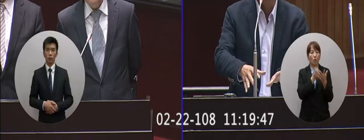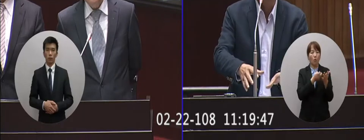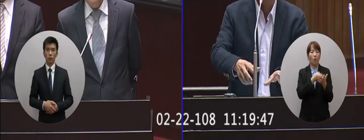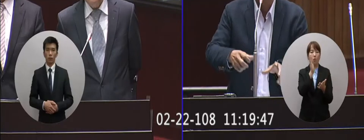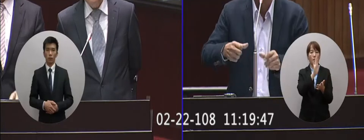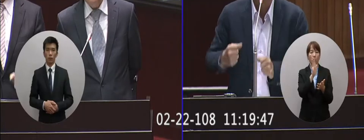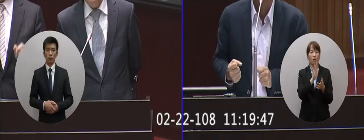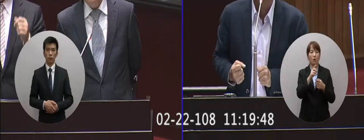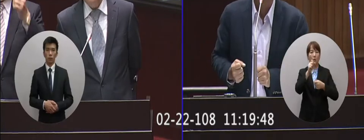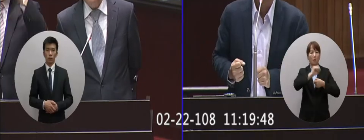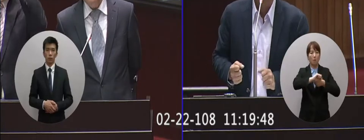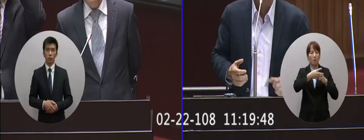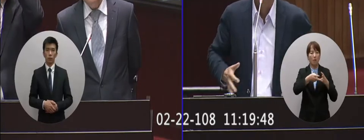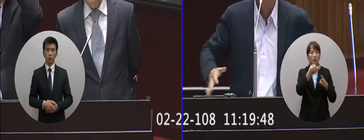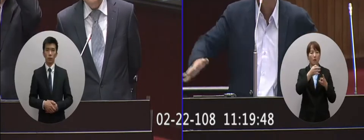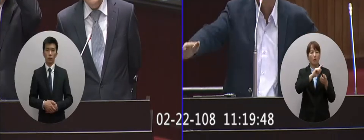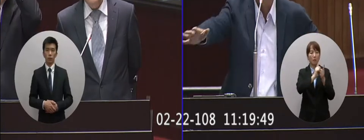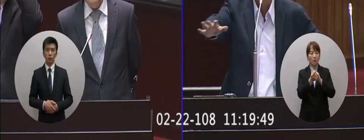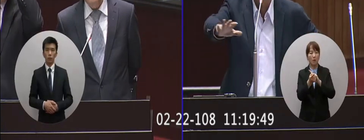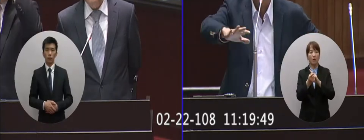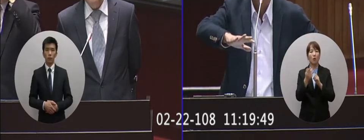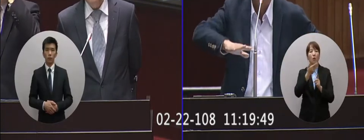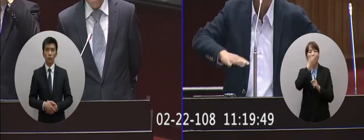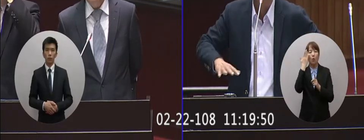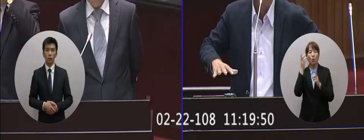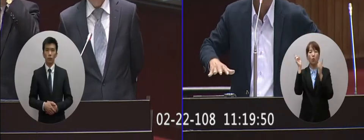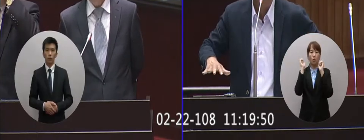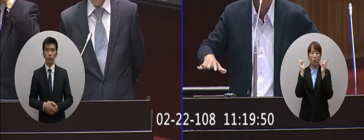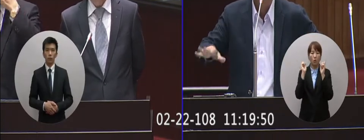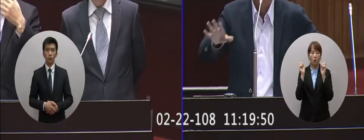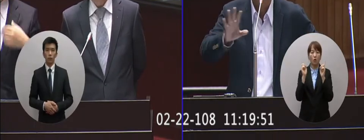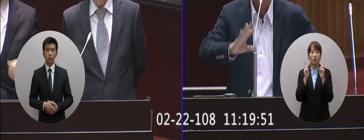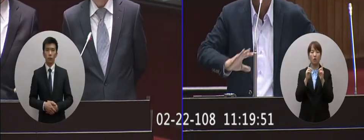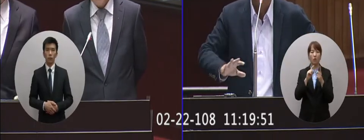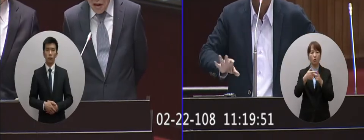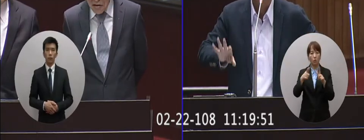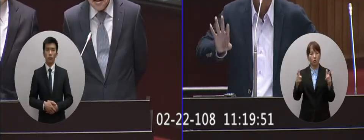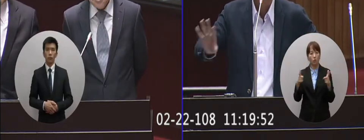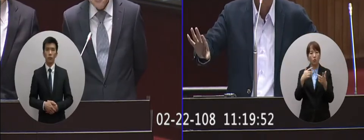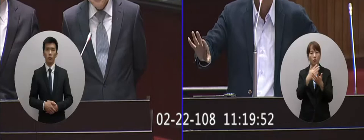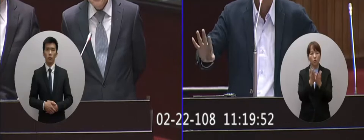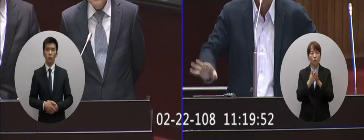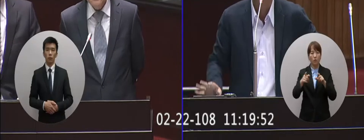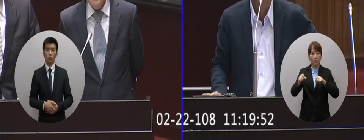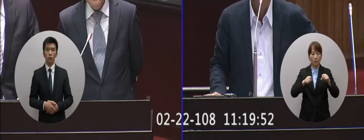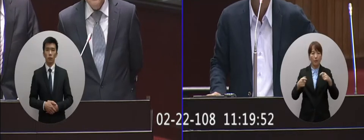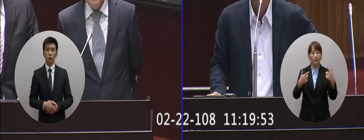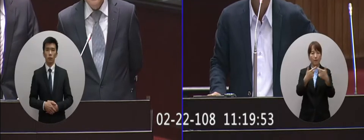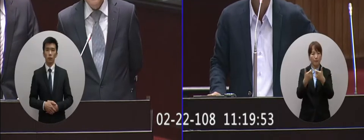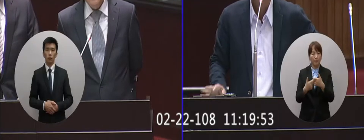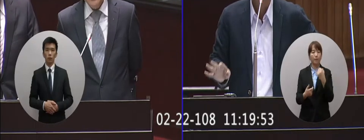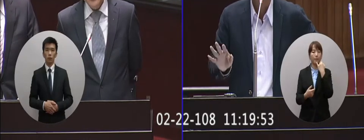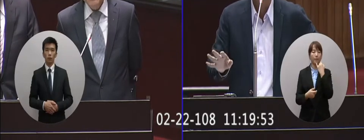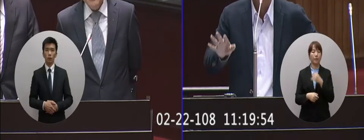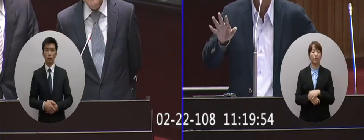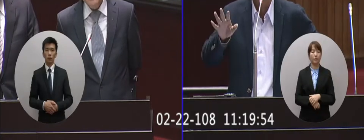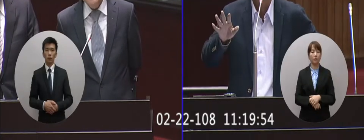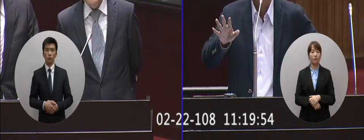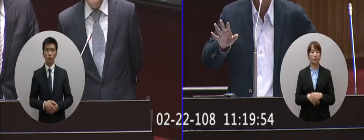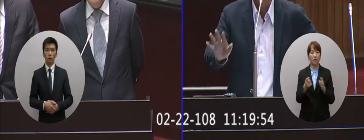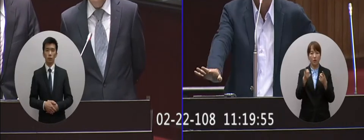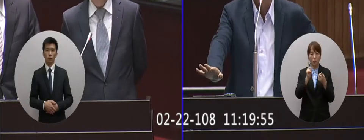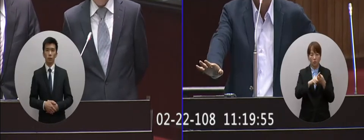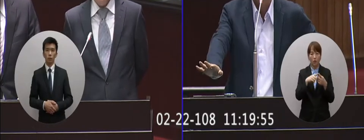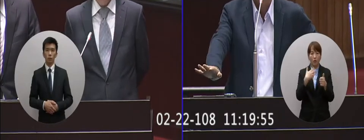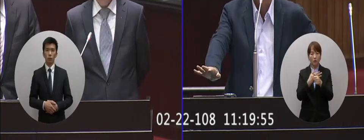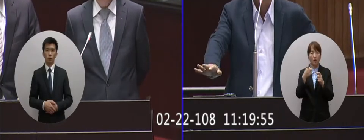要把他的加班费拿来做推动观光旅游啦，就是有很多不同的一个政策的配套。这个部分该是